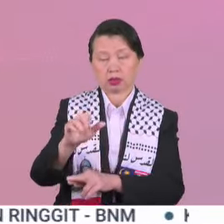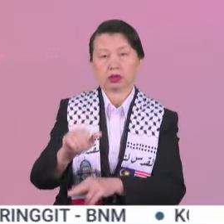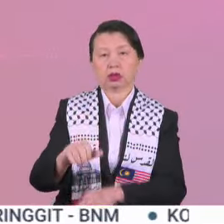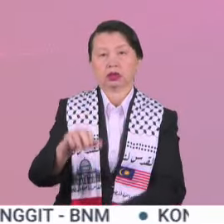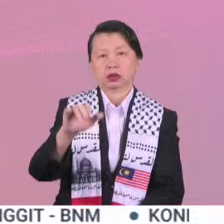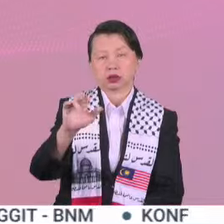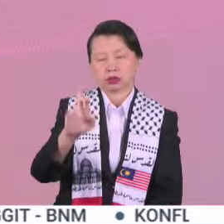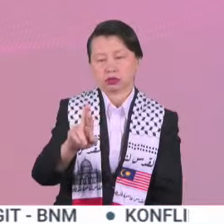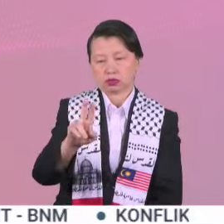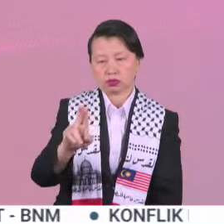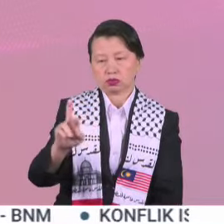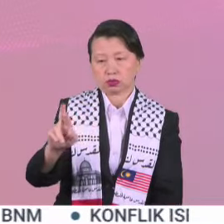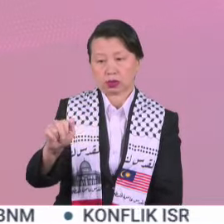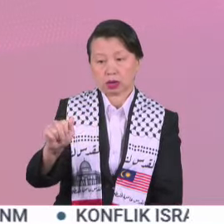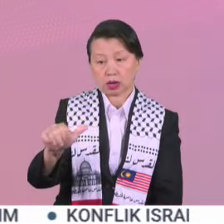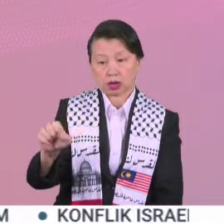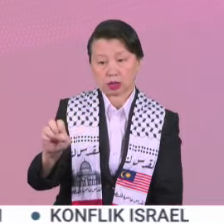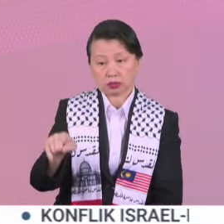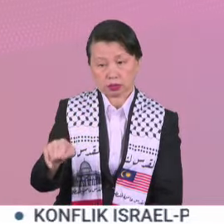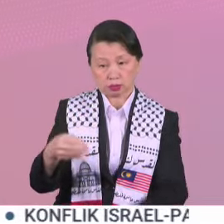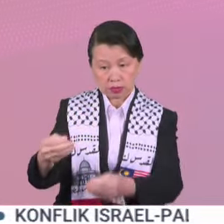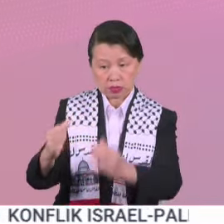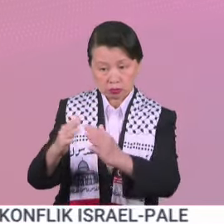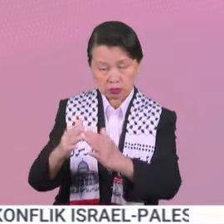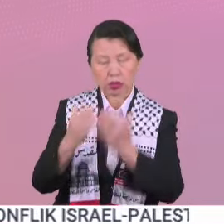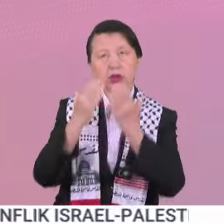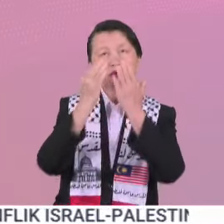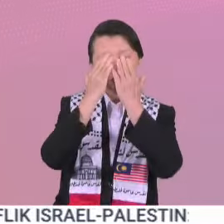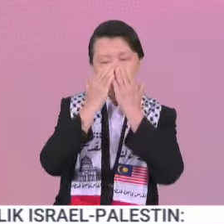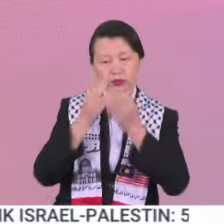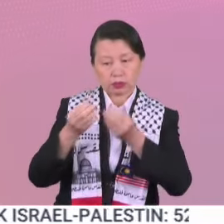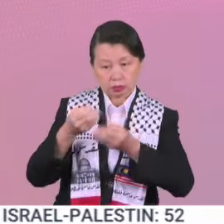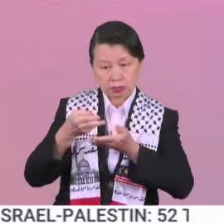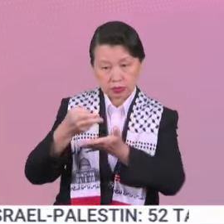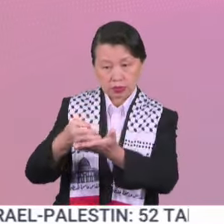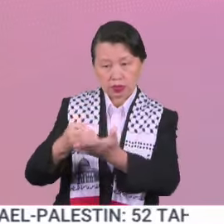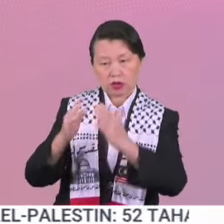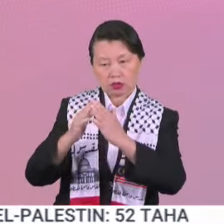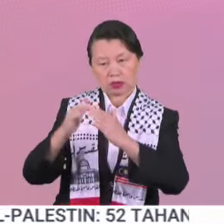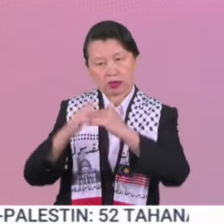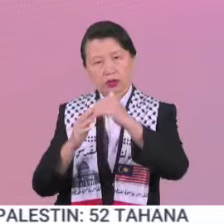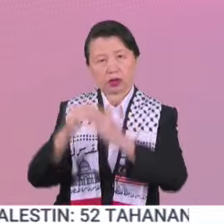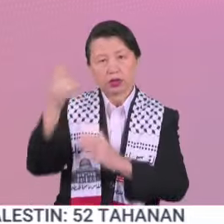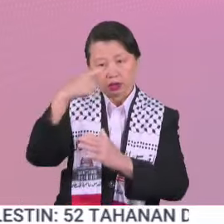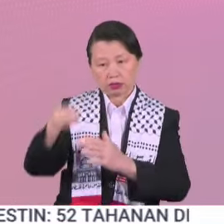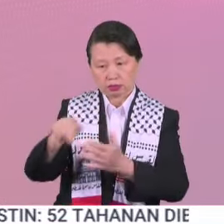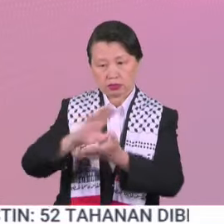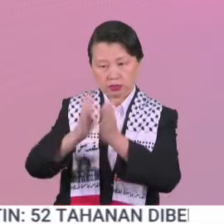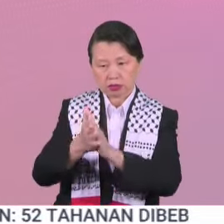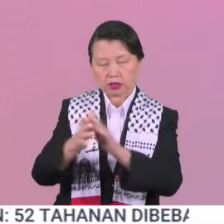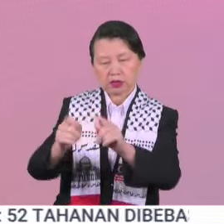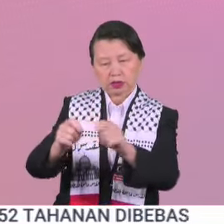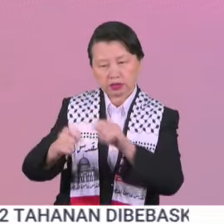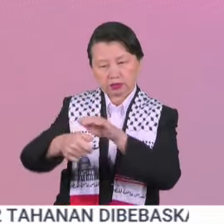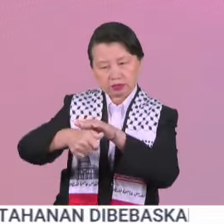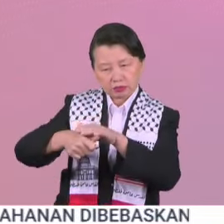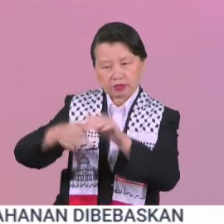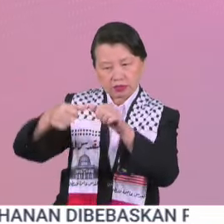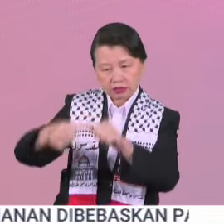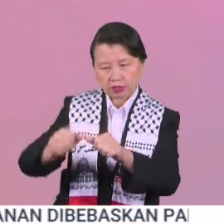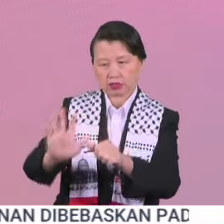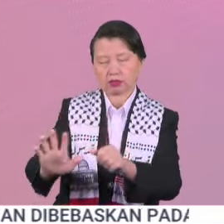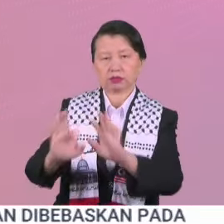rurasa untuk bersyukur kerana terpilih menerima rezeki sebuah kediaman selisa bagi dijadikan tempat berlindung